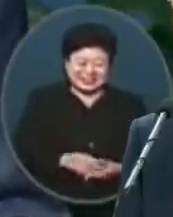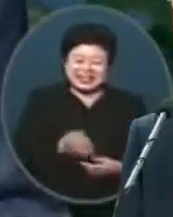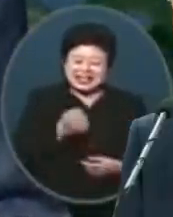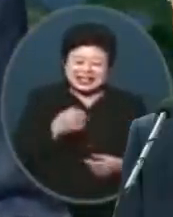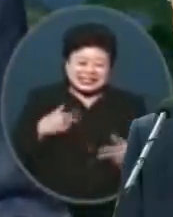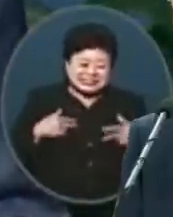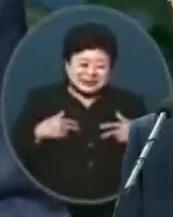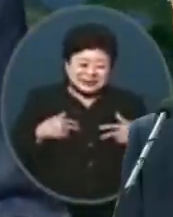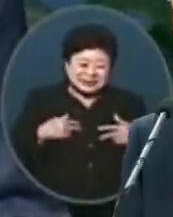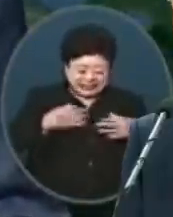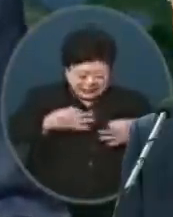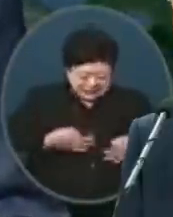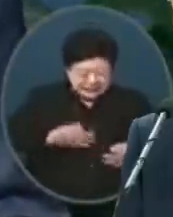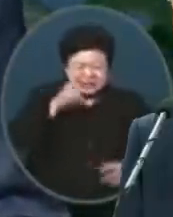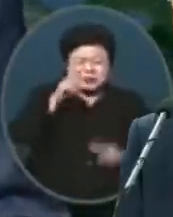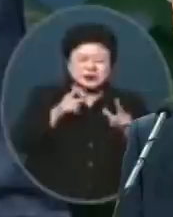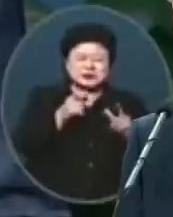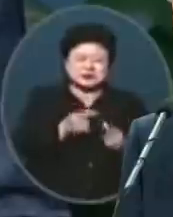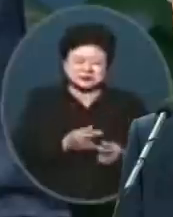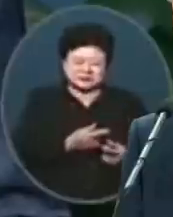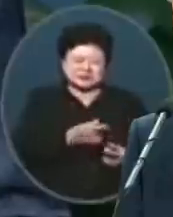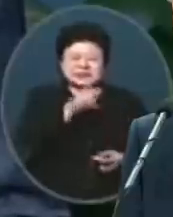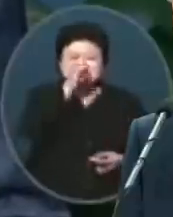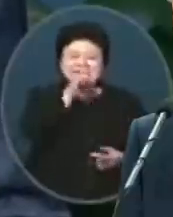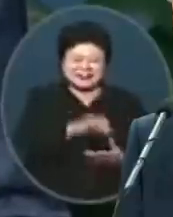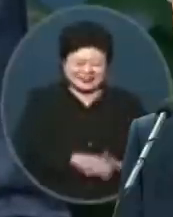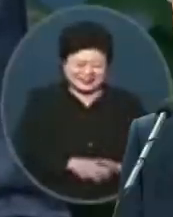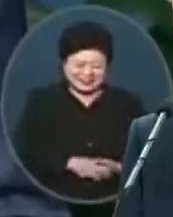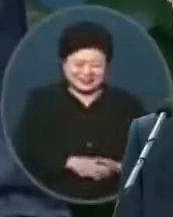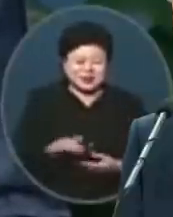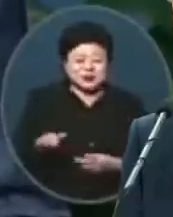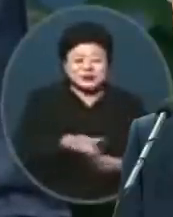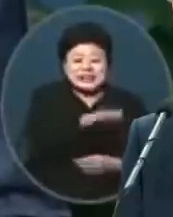재미있는 것이 여러분 자신일 수도 있습니다. 여러분